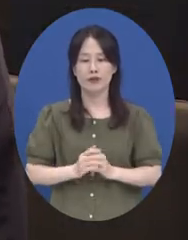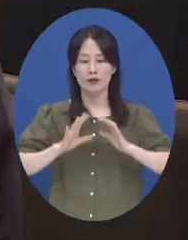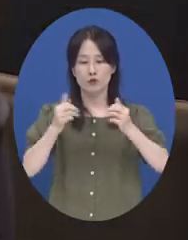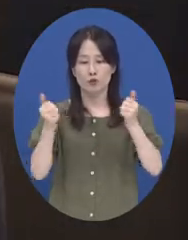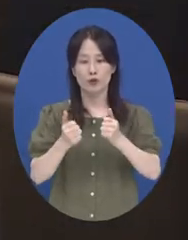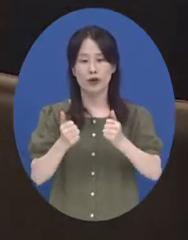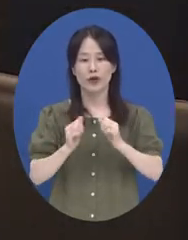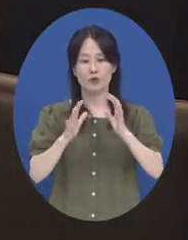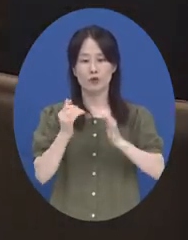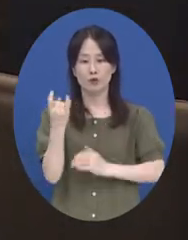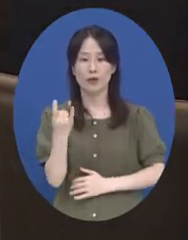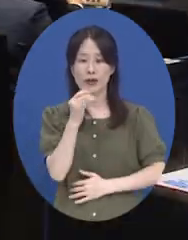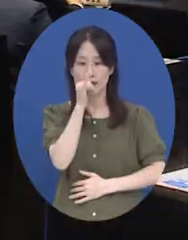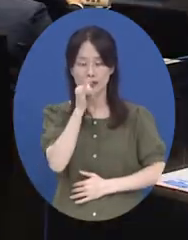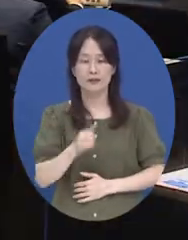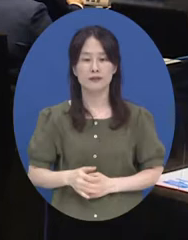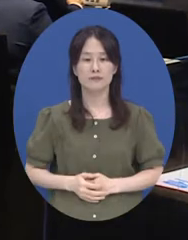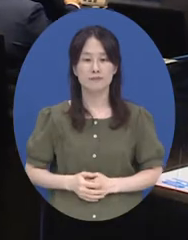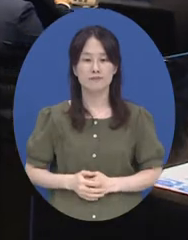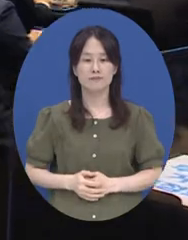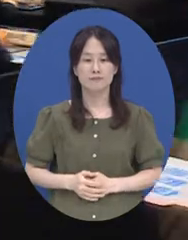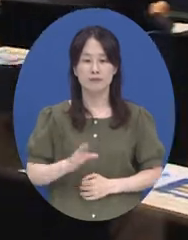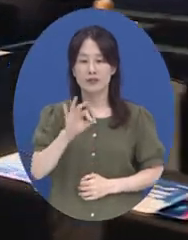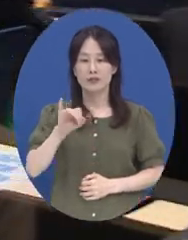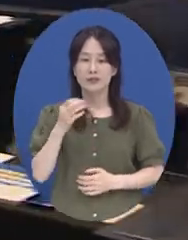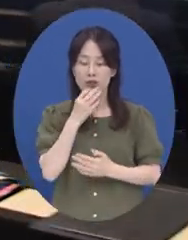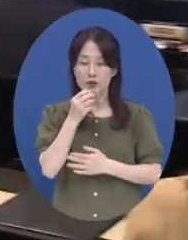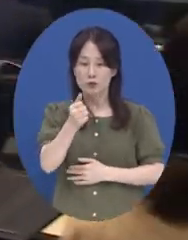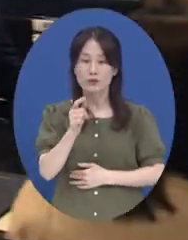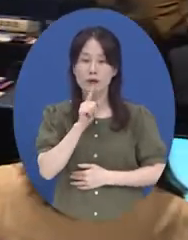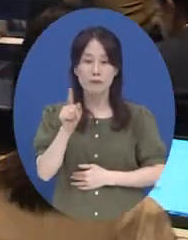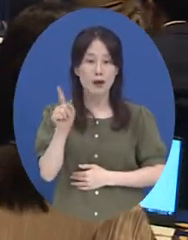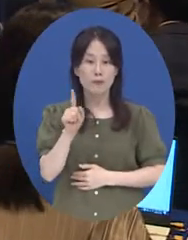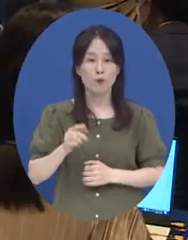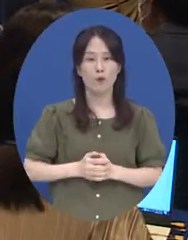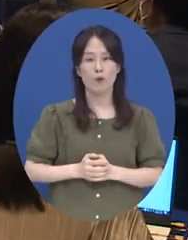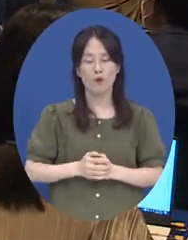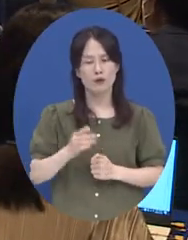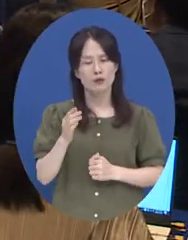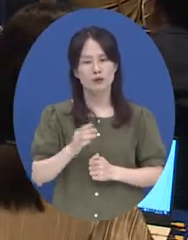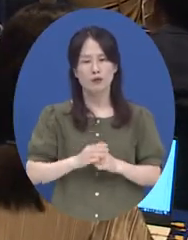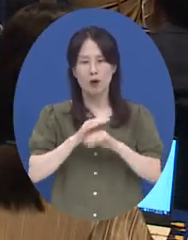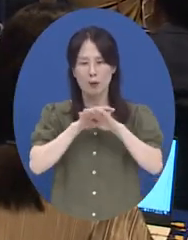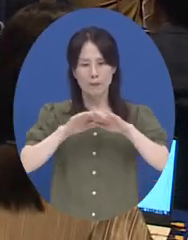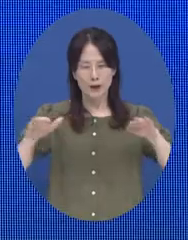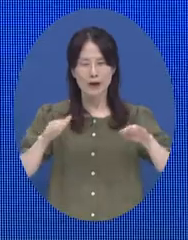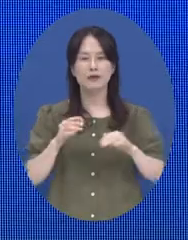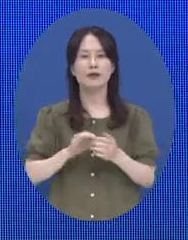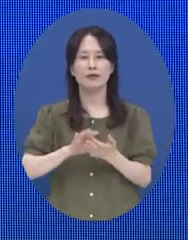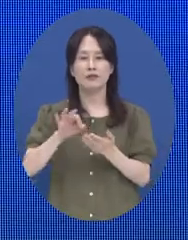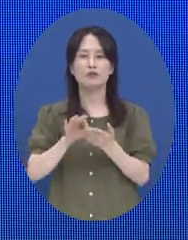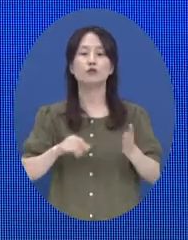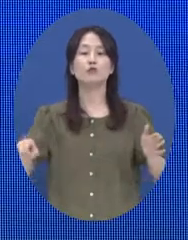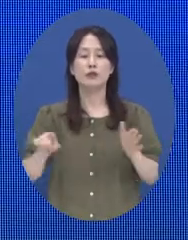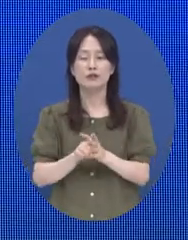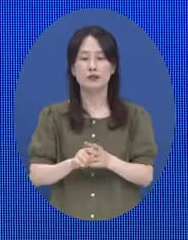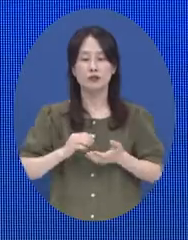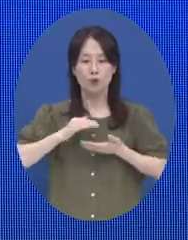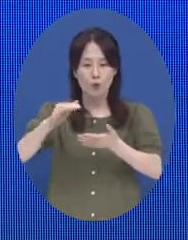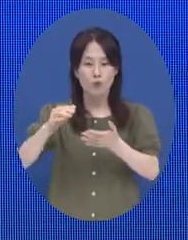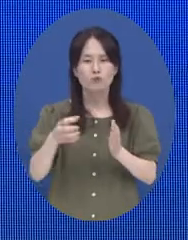국회 토론회가 열렸습니다. 이재명 경기도지사는 부동산 시장 정상화를 위해선 공급을 적정하게